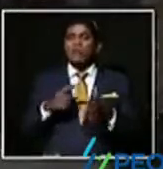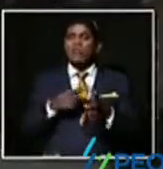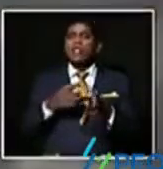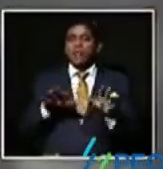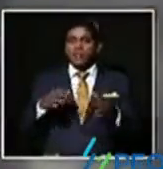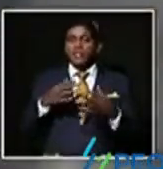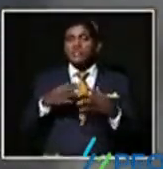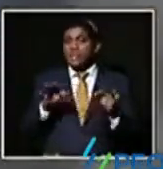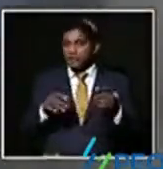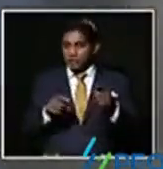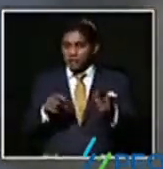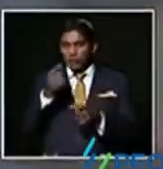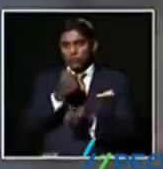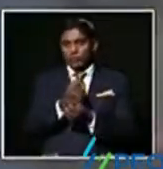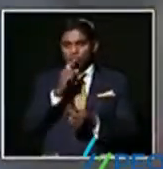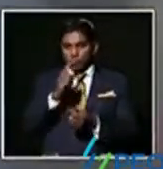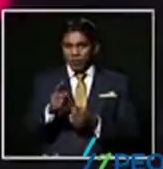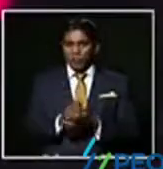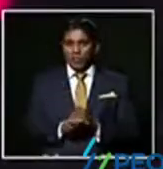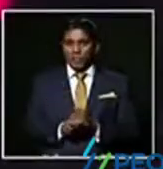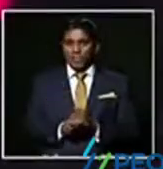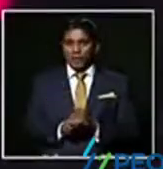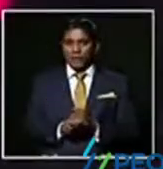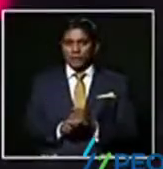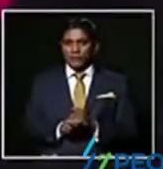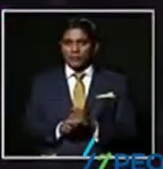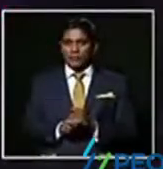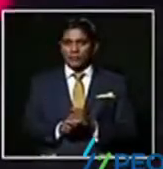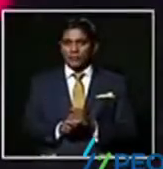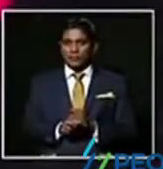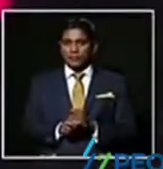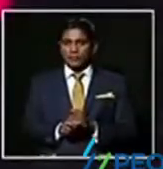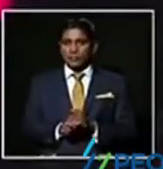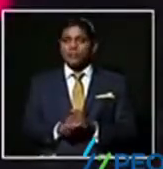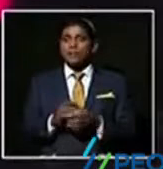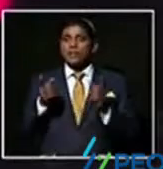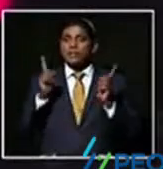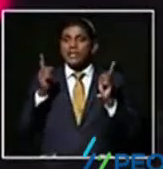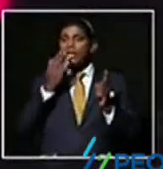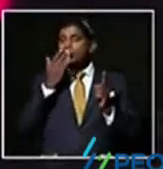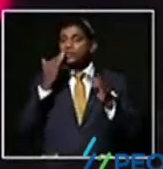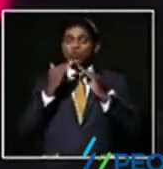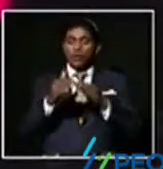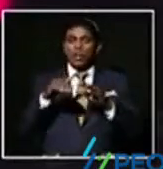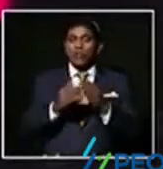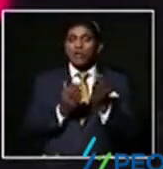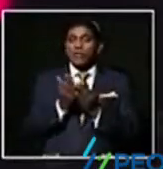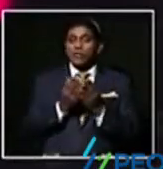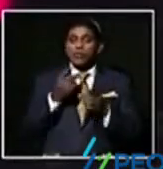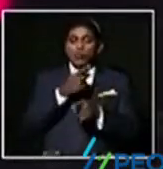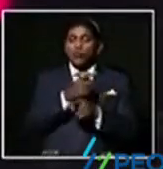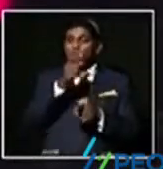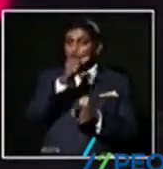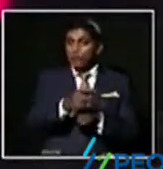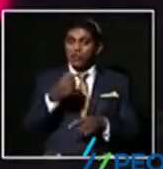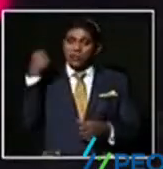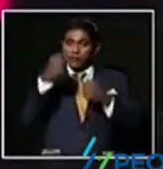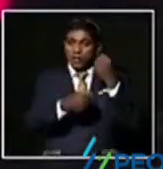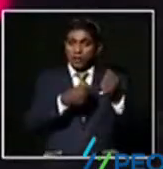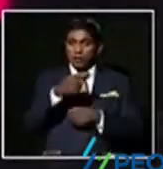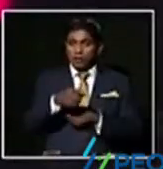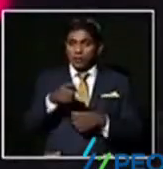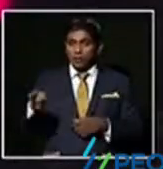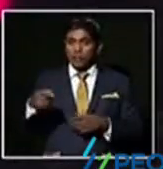බවද පොලිසිය පැවසුවා. ක්‍රීඩා හා පාසලේ විනය කටයුතු භාර ගුරුවරයාට පහර දුන් තිල්ලයඩිය